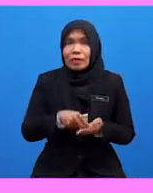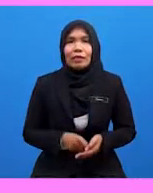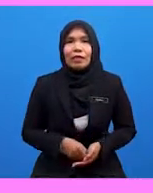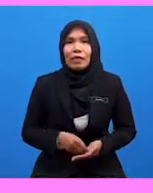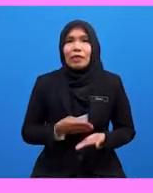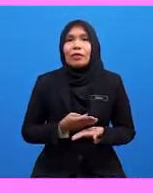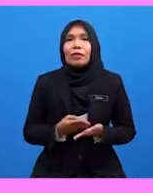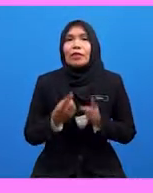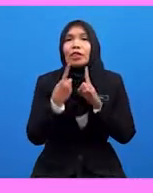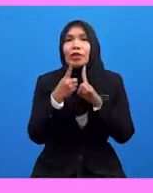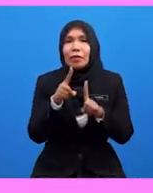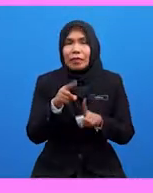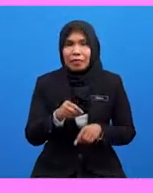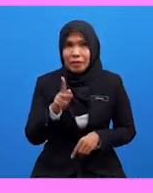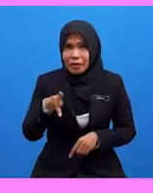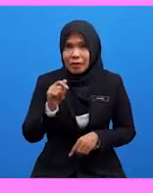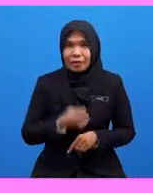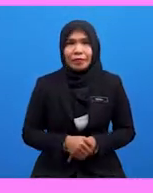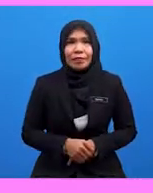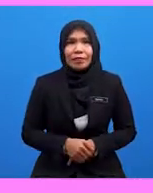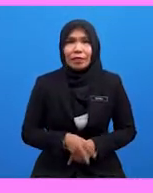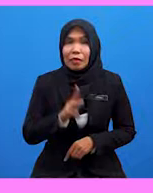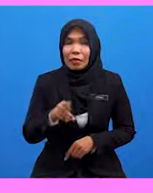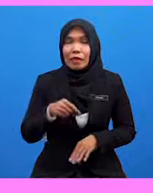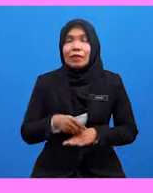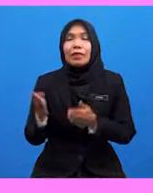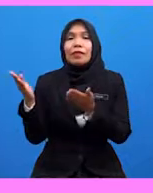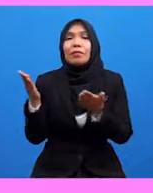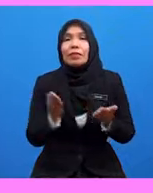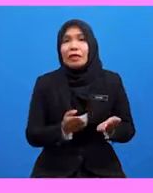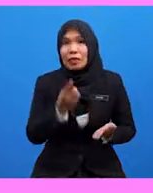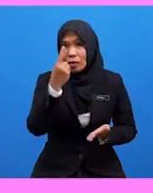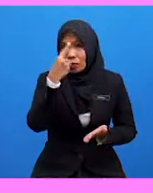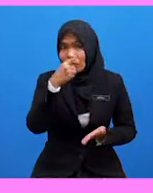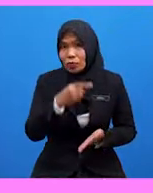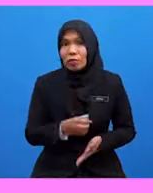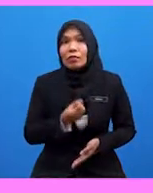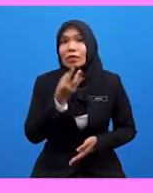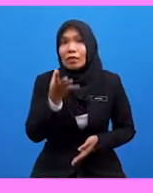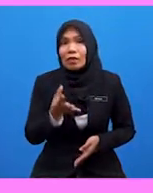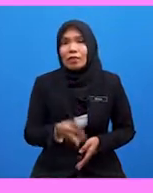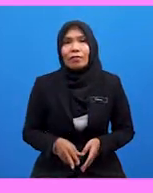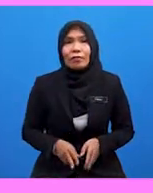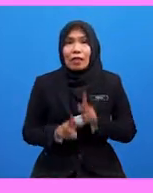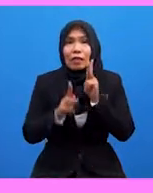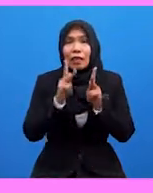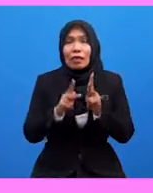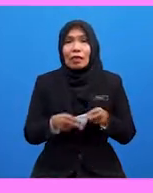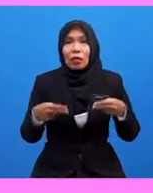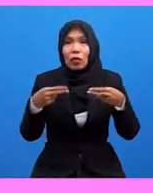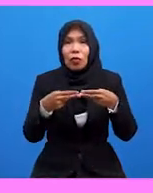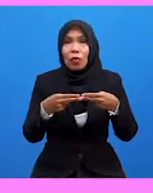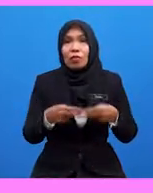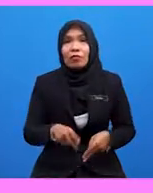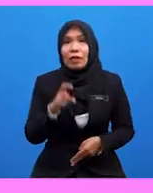beri jawapan pelajar. Pelajar diminta untuk menyatakan kata hubung X dan jenis kata hubung